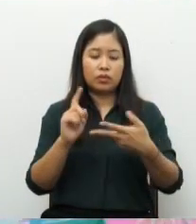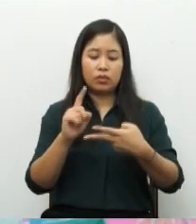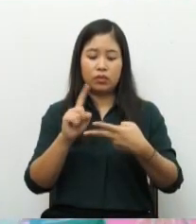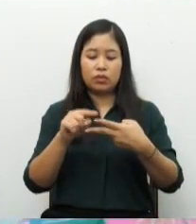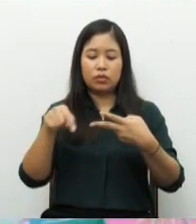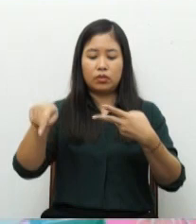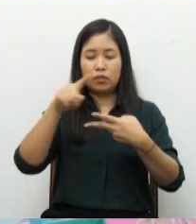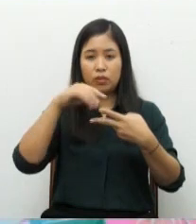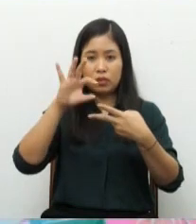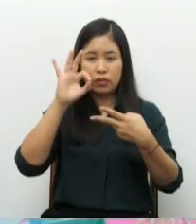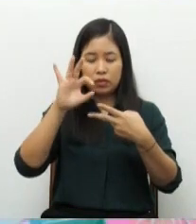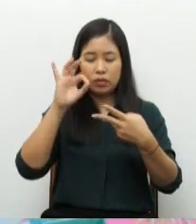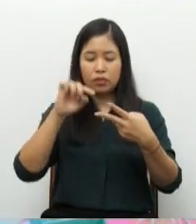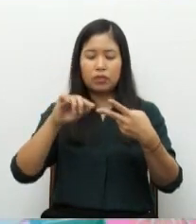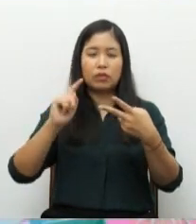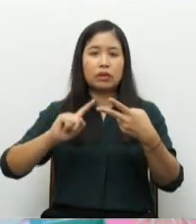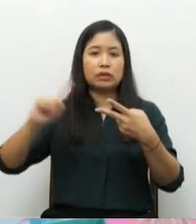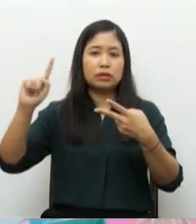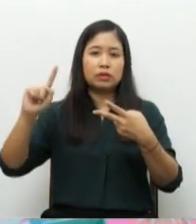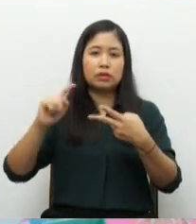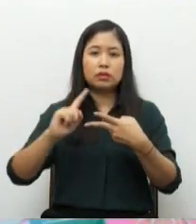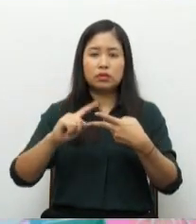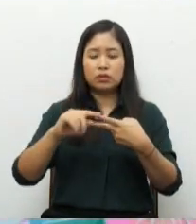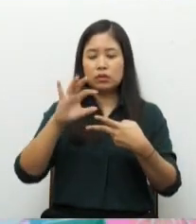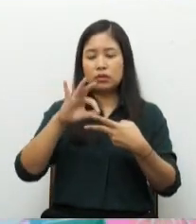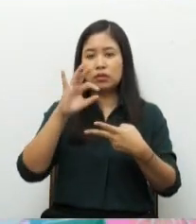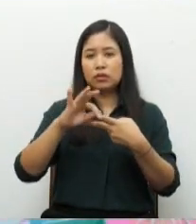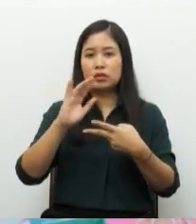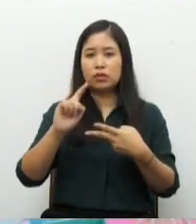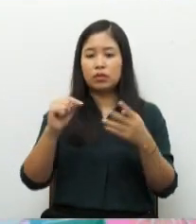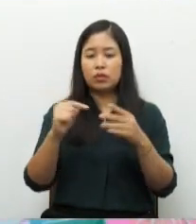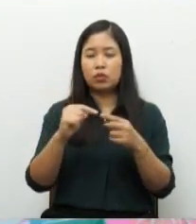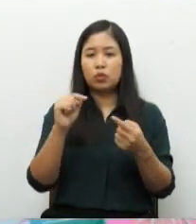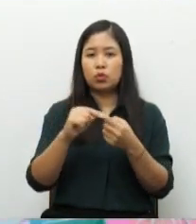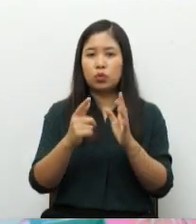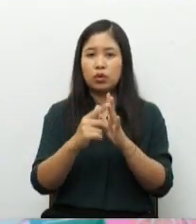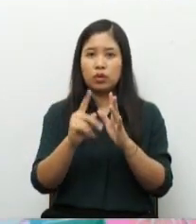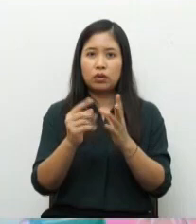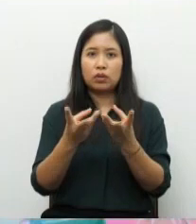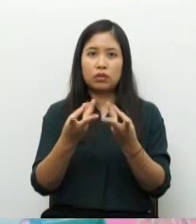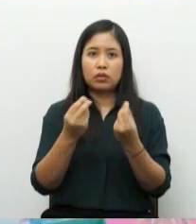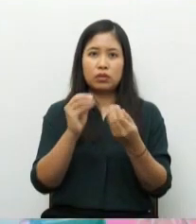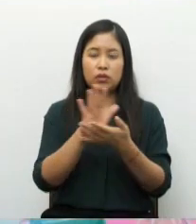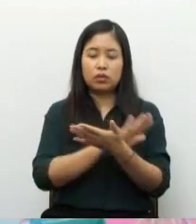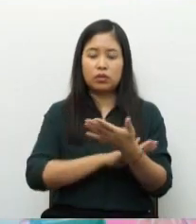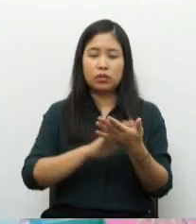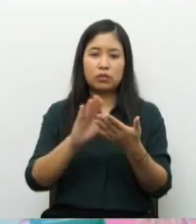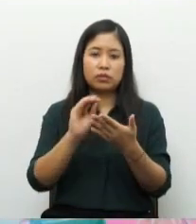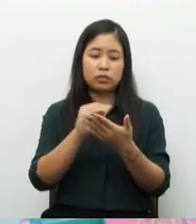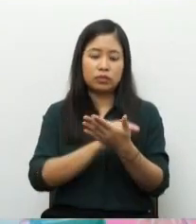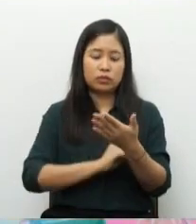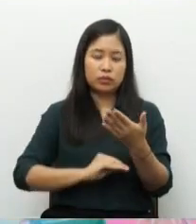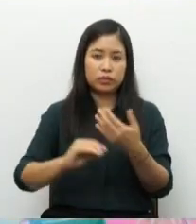เลิศค่ะสำหรับในรอบคัดเลือกก็จะเป็นในระดับสำนักงานเขตพื้นที่การศึกษาในสังกัดสำนักงานคณะกรรมการการศึกษาขั้นพื้นฐ